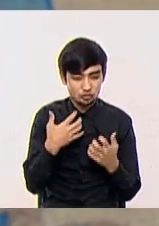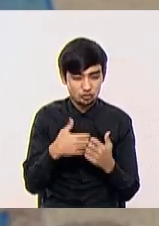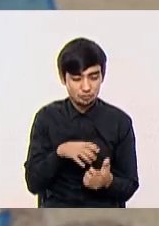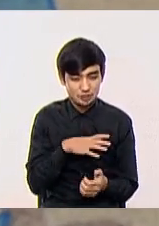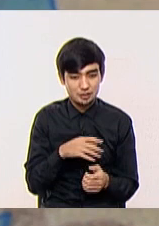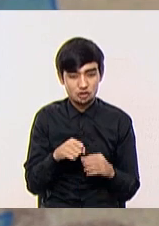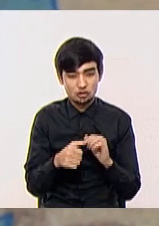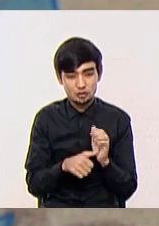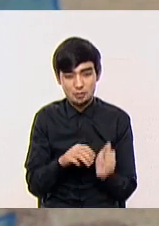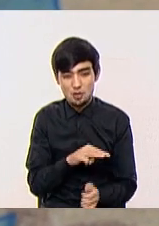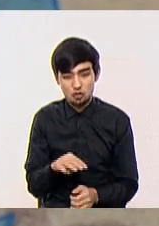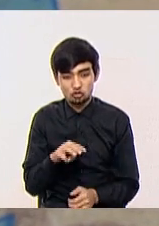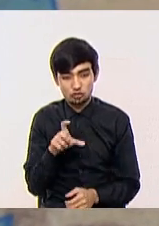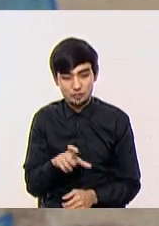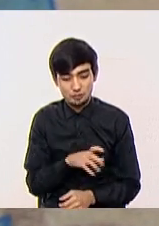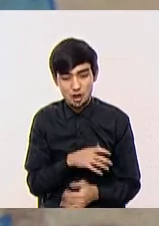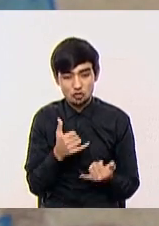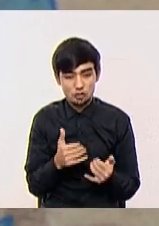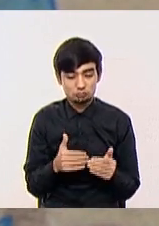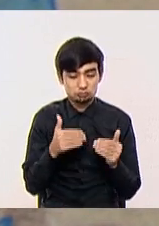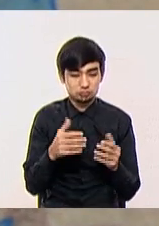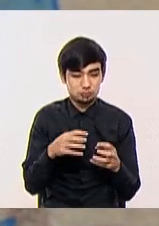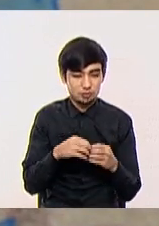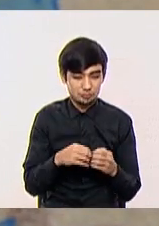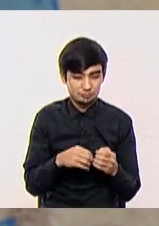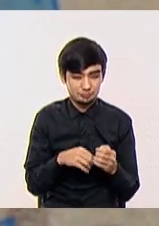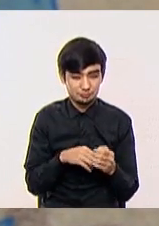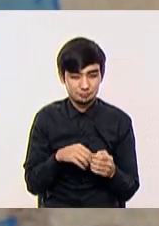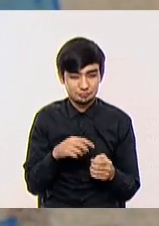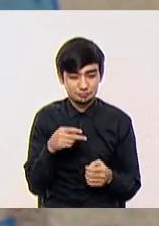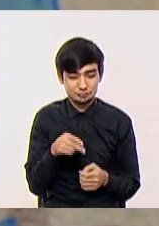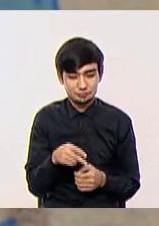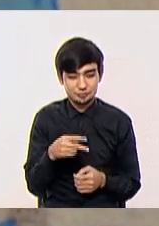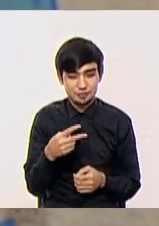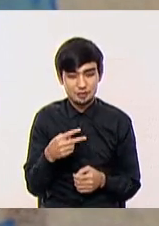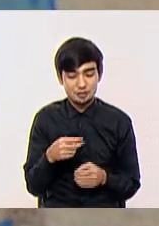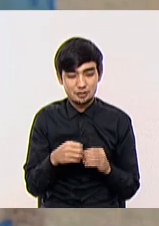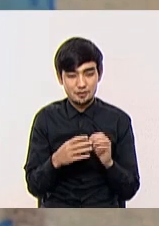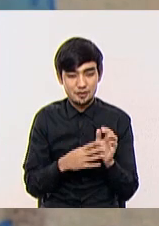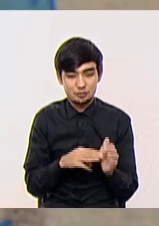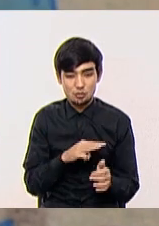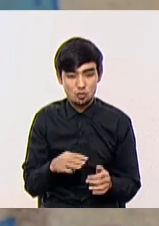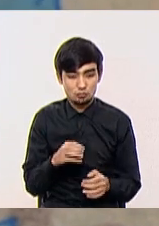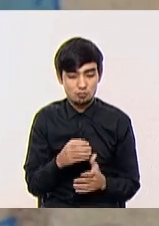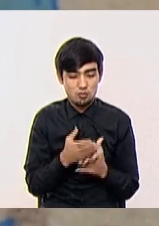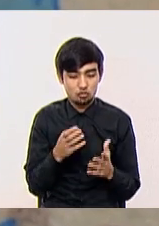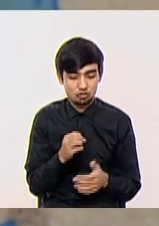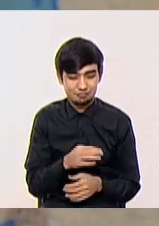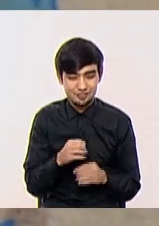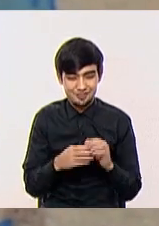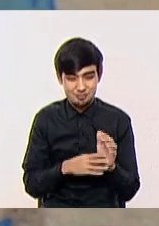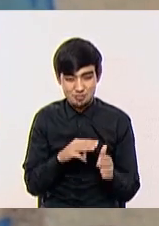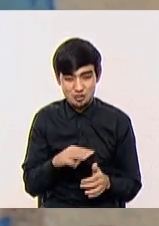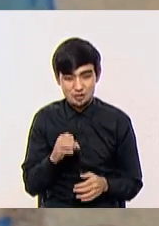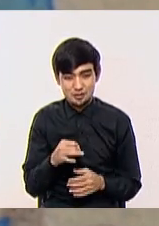16 миллионнан астам халық болса, қазір осы соңғы санақ нәтижесінде 2019 миллионнан асып отырмыз. Халықтың санағы